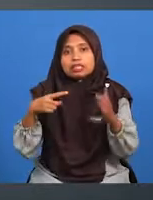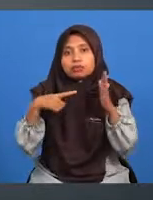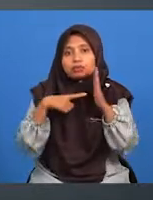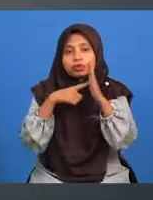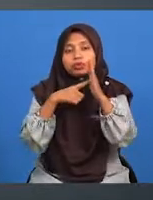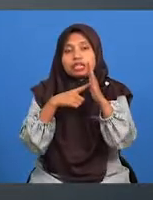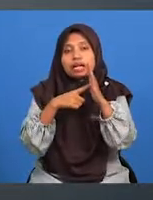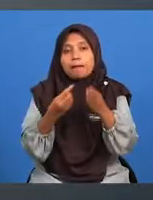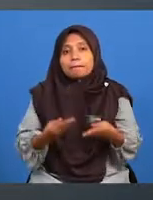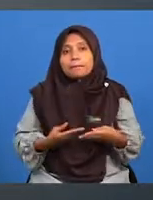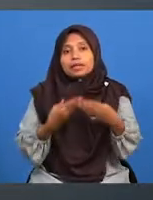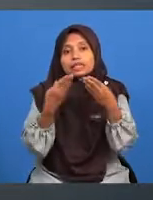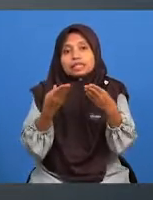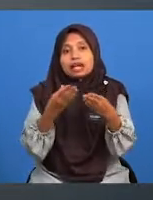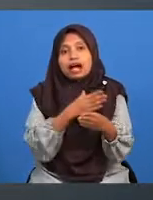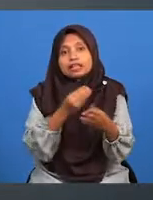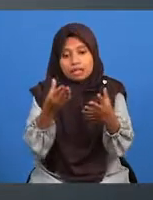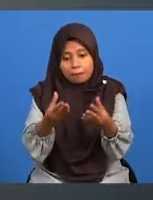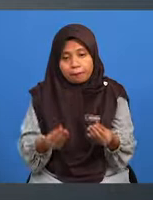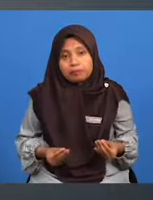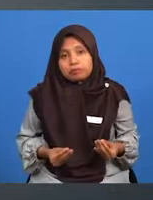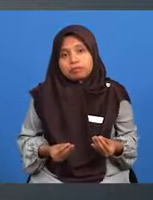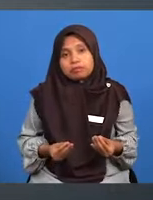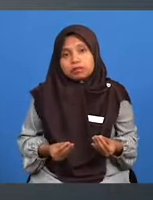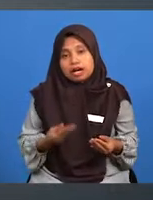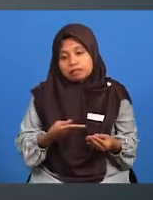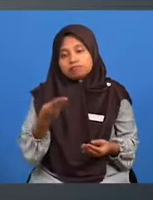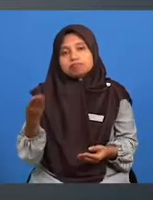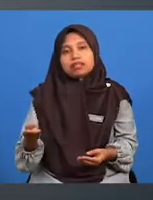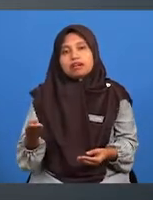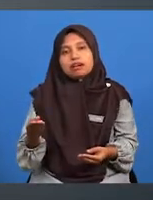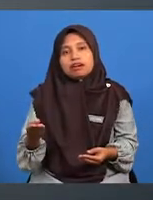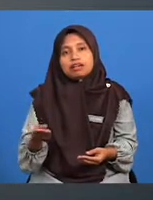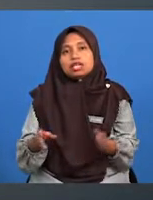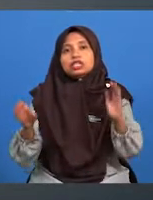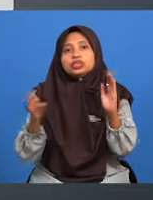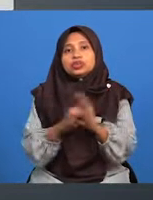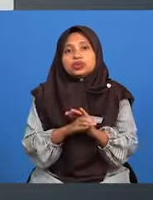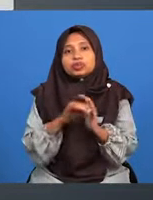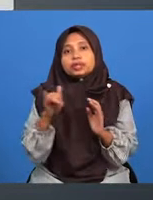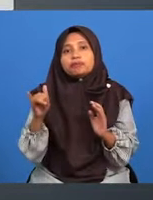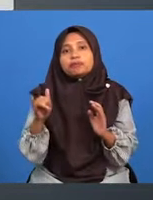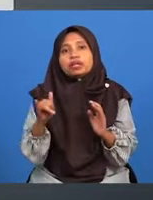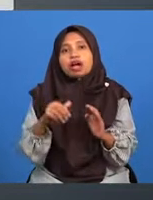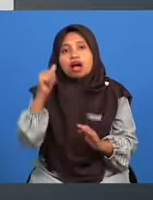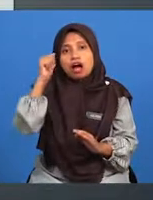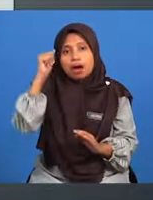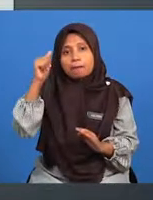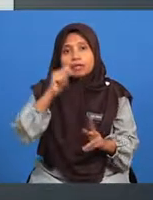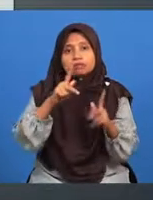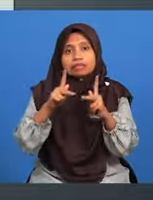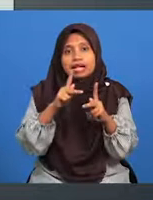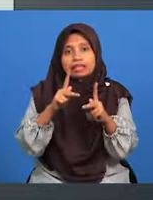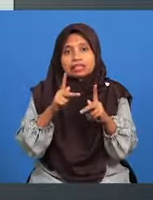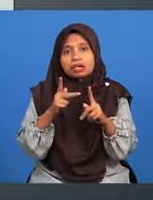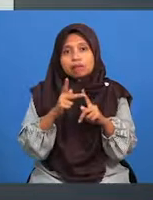menunjukkan penyerahan dan penerimaan barang. Contohnya, Ahmad berkata